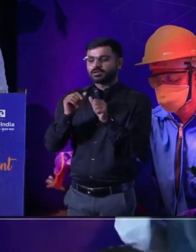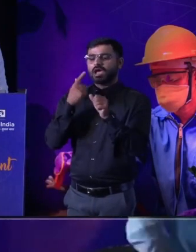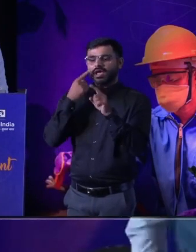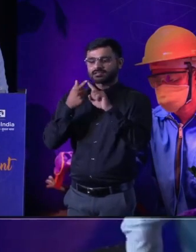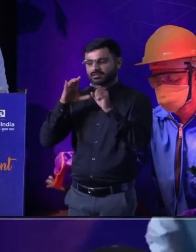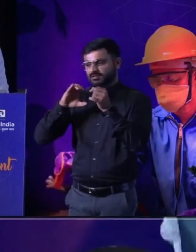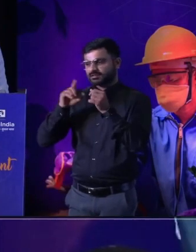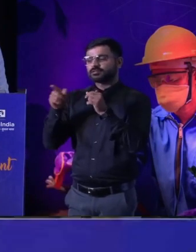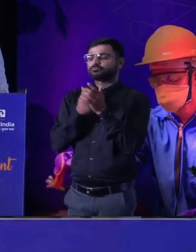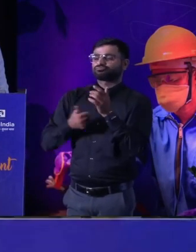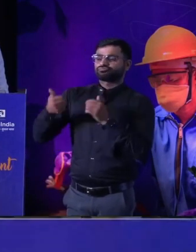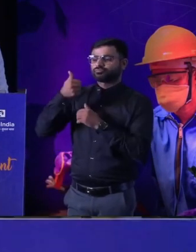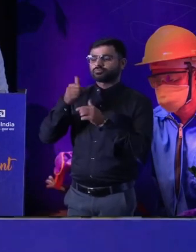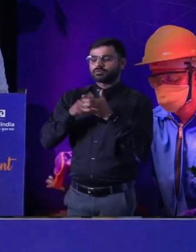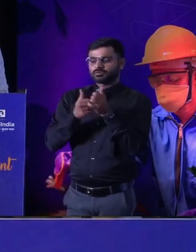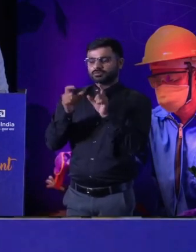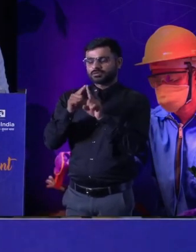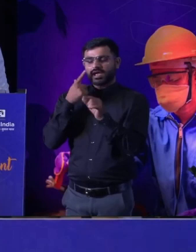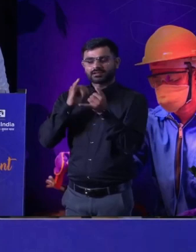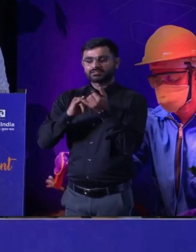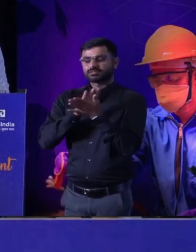चेयरमैन प्रोफेसर एम जगदीश कुमार जी,